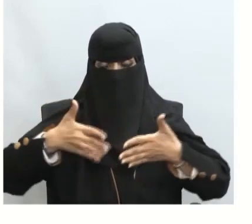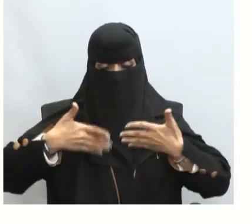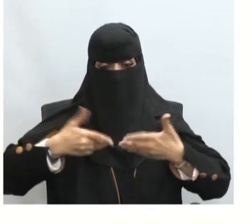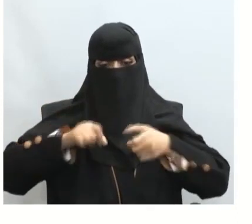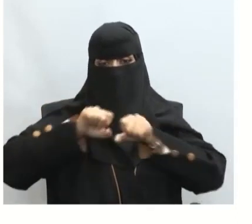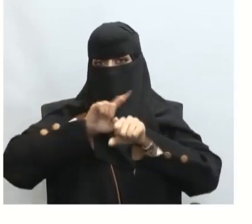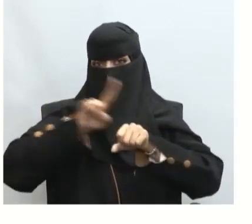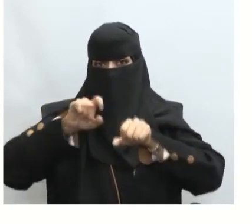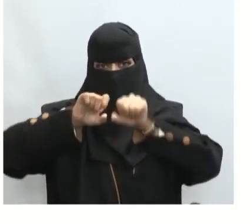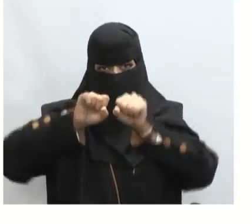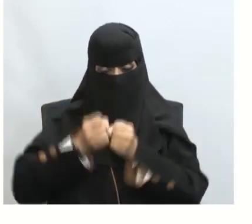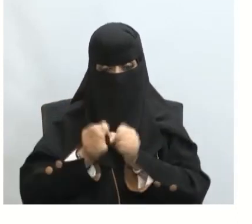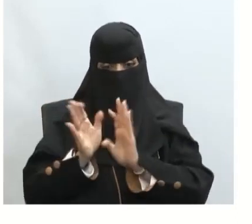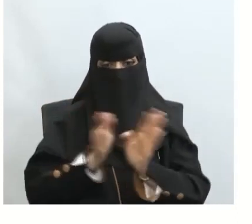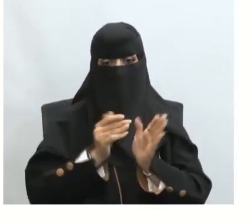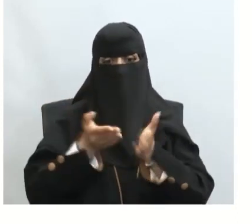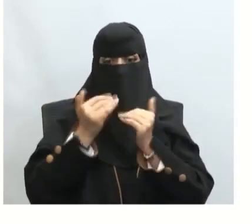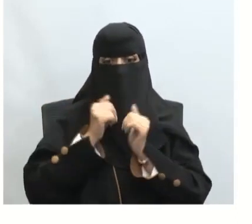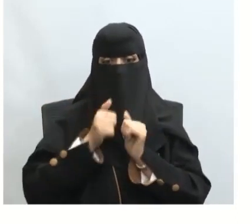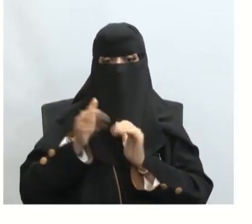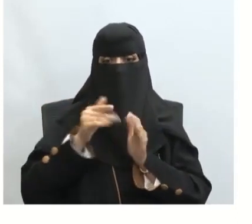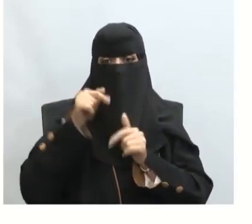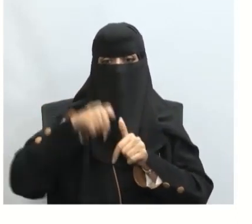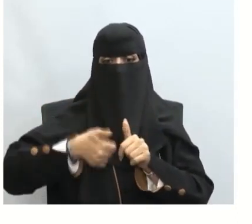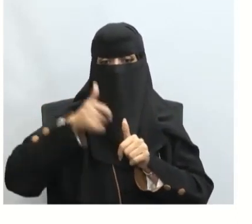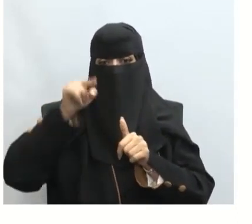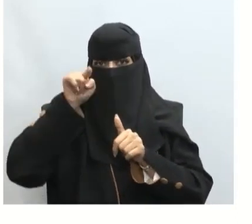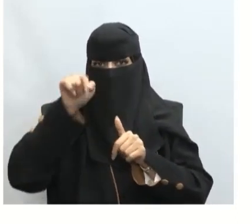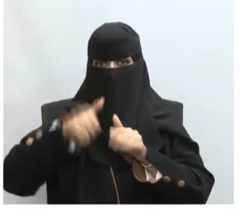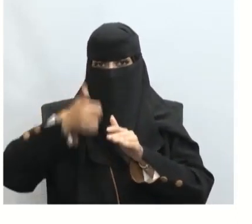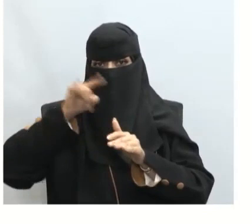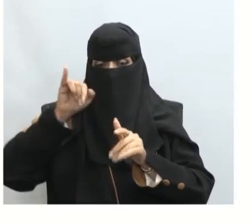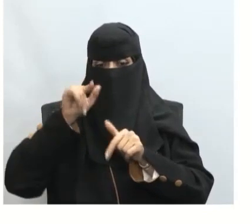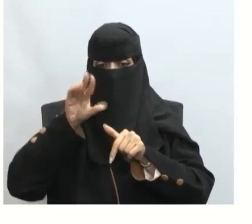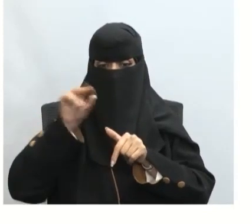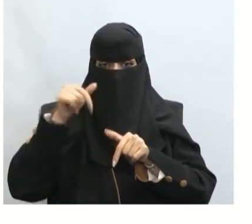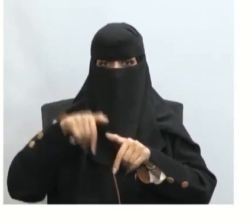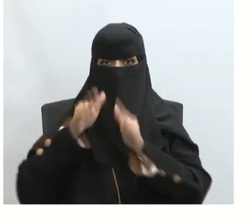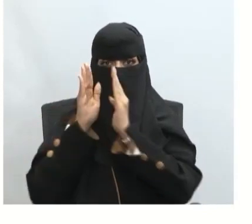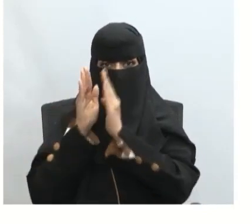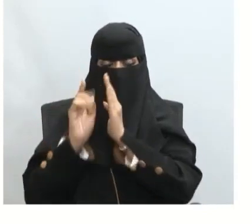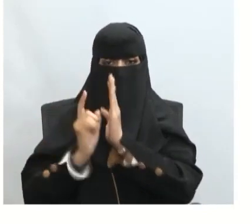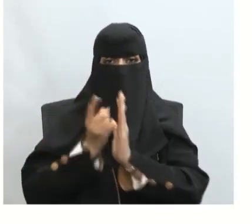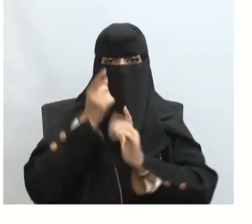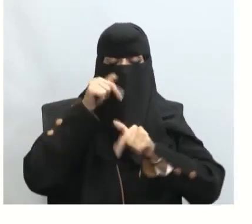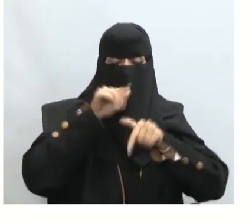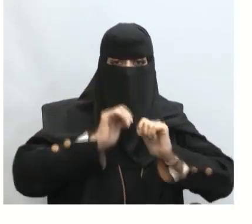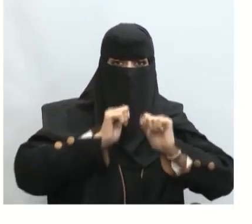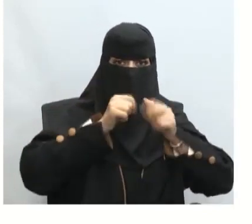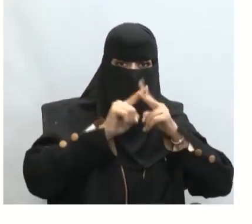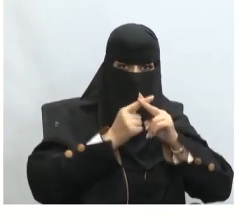ايثلين نعود الان الى الايثين نفسه الايثين نفسه هو ماده اوليه لتحضير